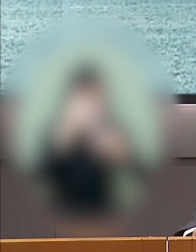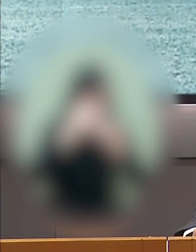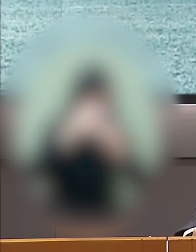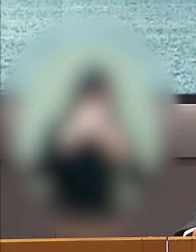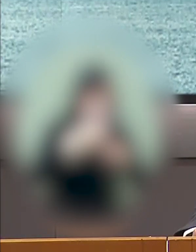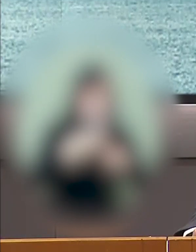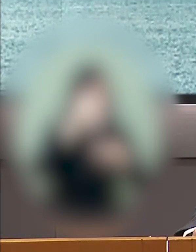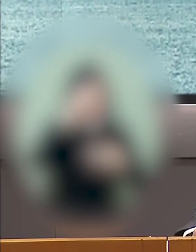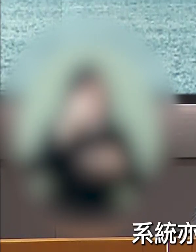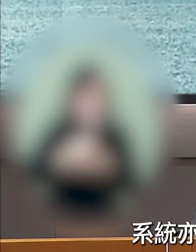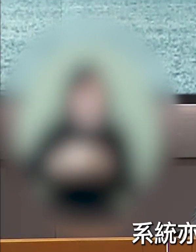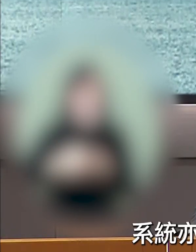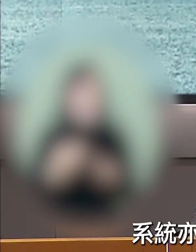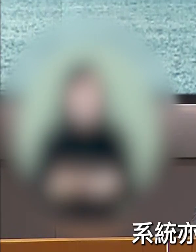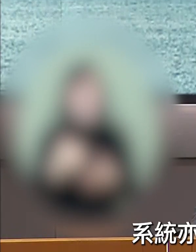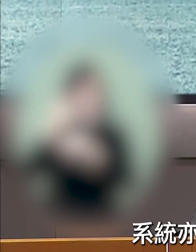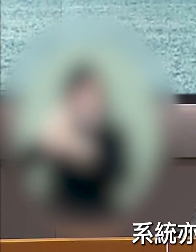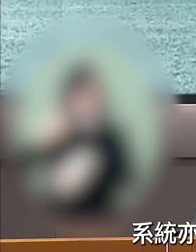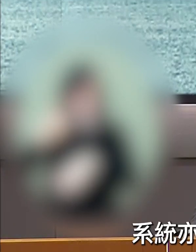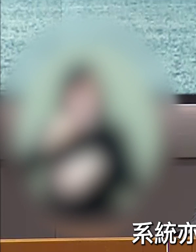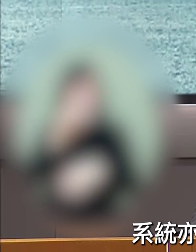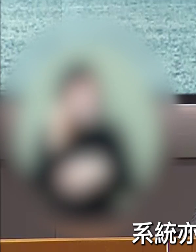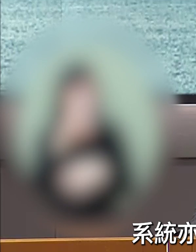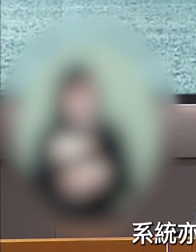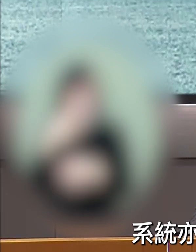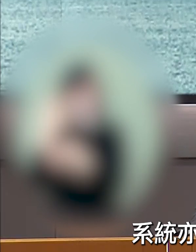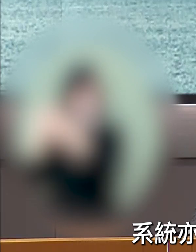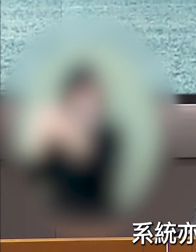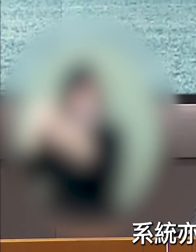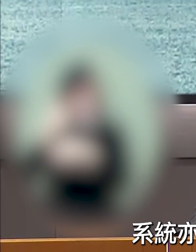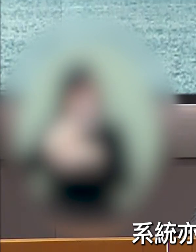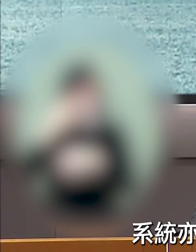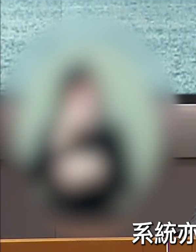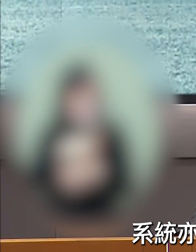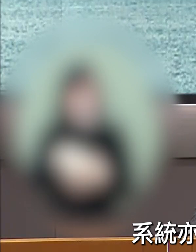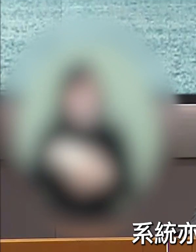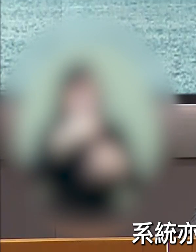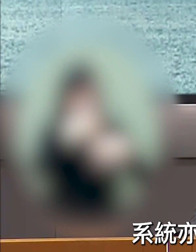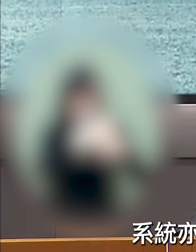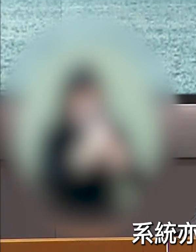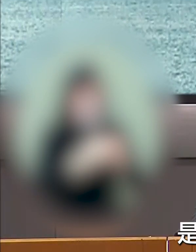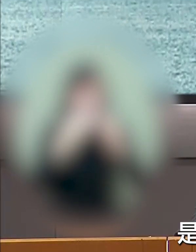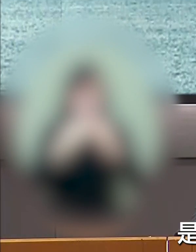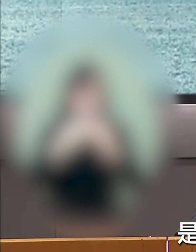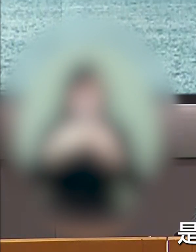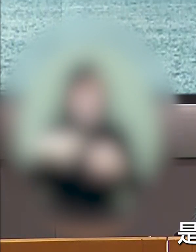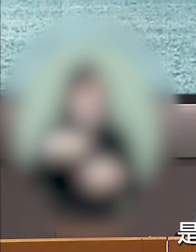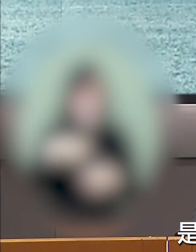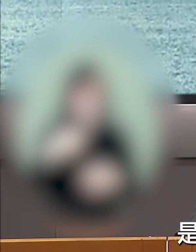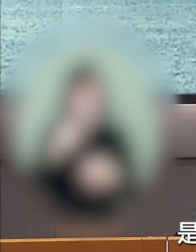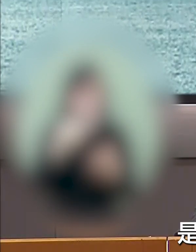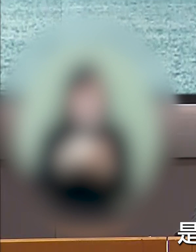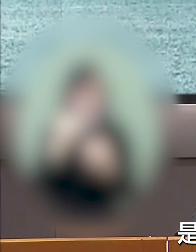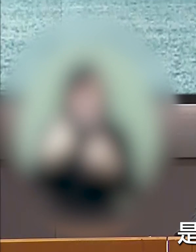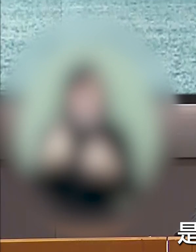個記錄。系統亦都會詢問檢測的人士他們的家庭的狀況是否需要入住社